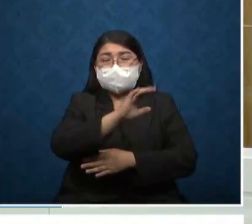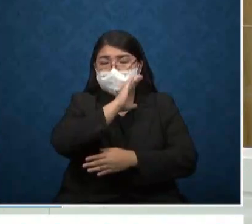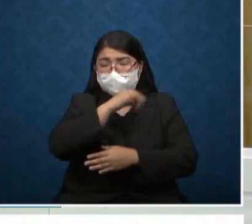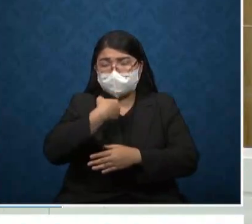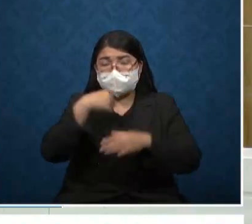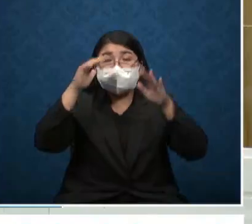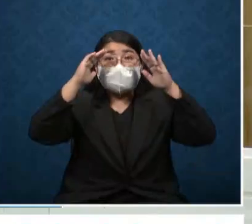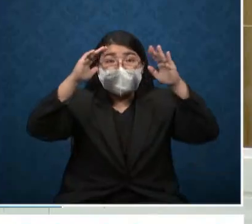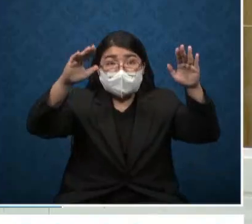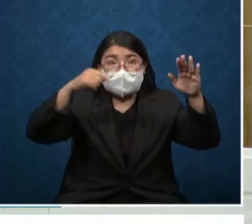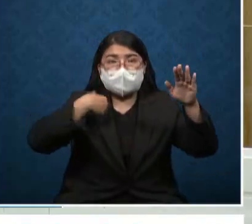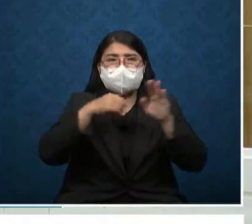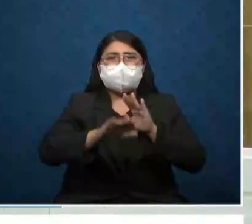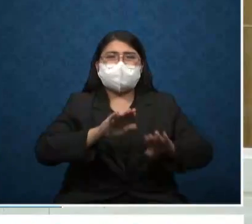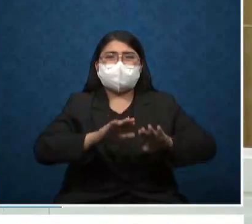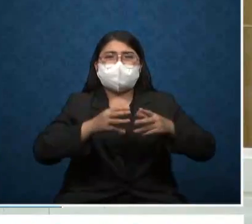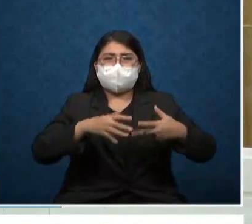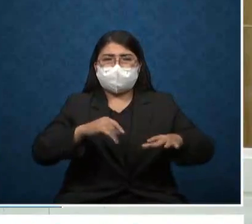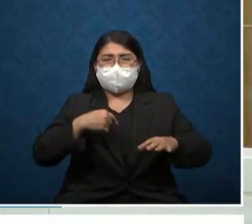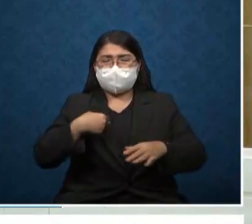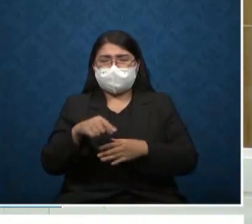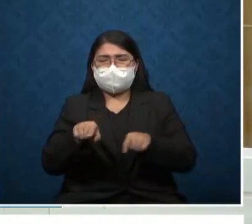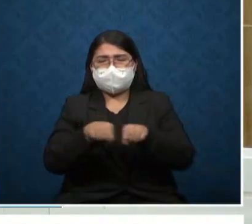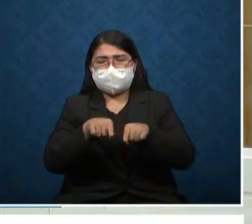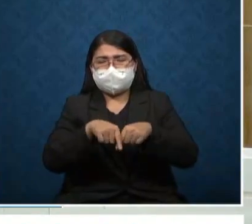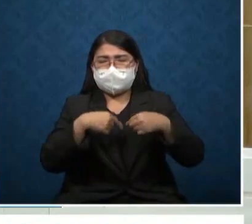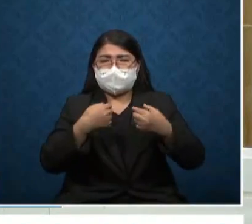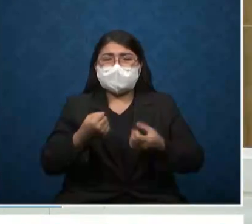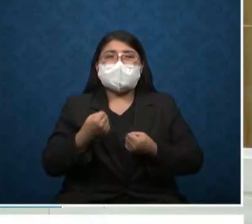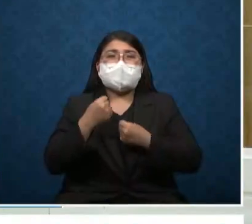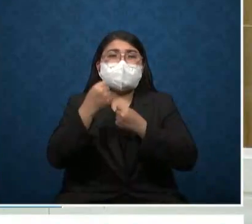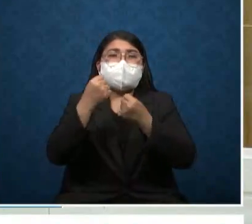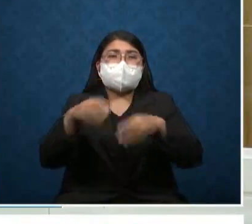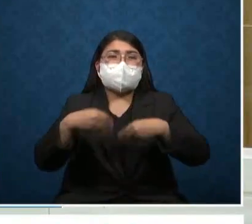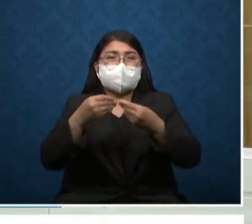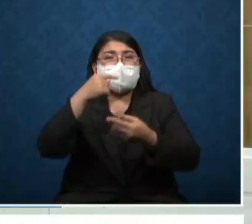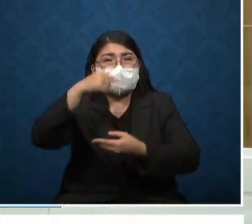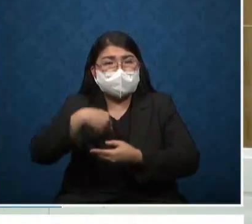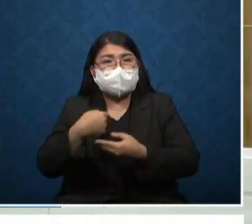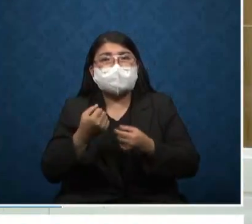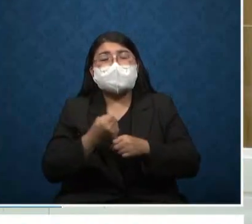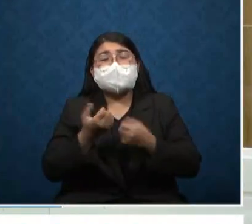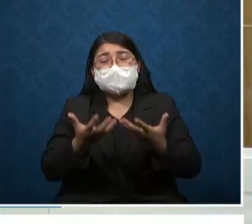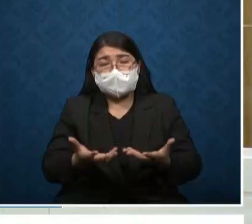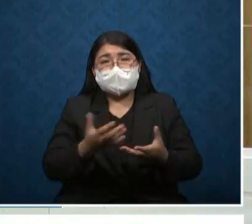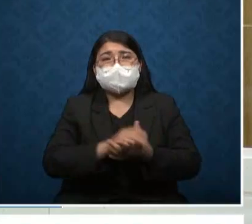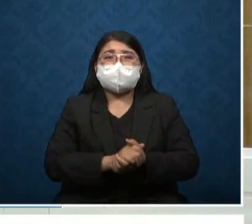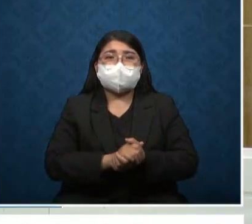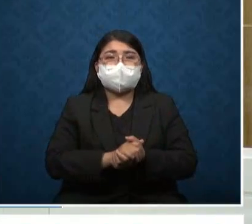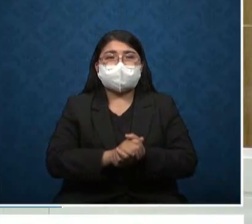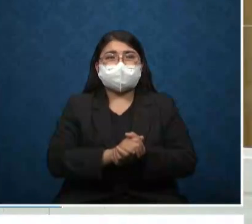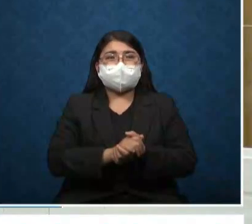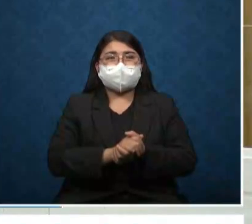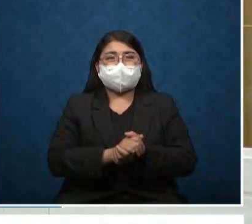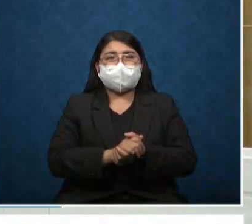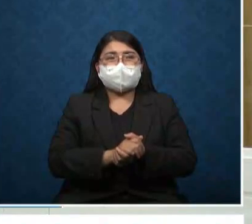ยบประสบการณ์ขเขาแล้วกลับมาเป็นพลังของประเทศเราได้อย่างไรกลบมาเป็คนทมีคุณค่าที่อยู่ที่ยืนส